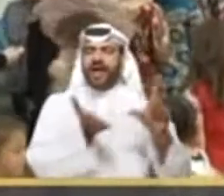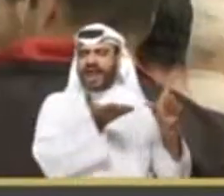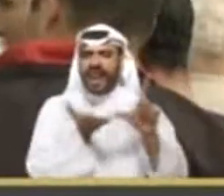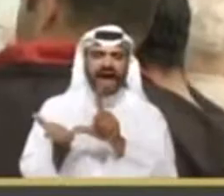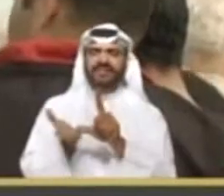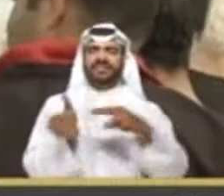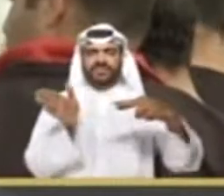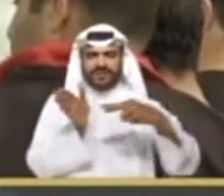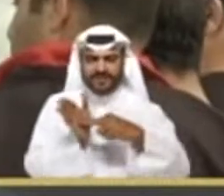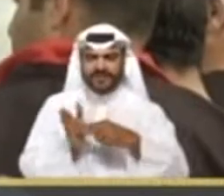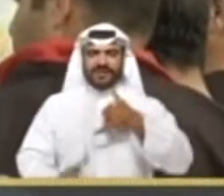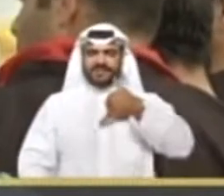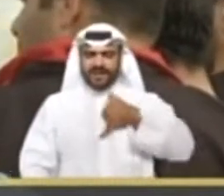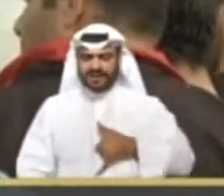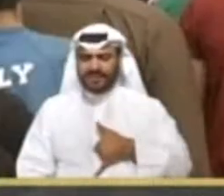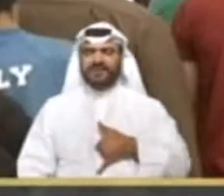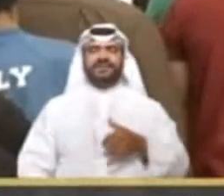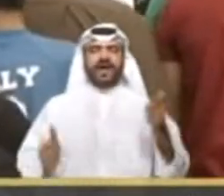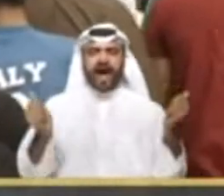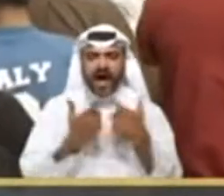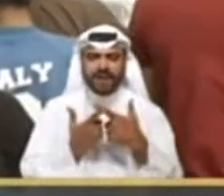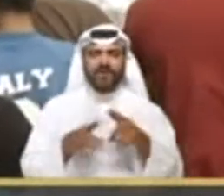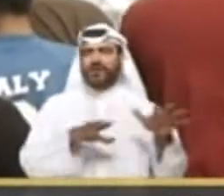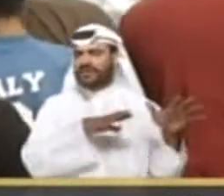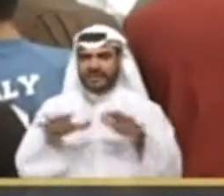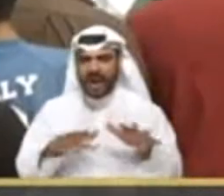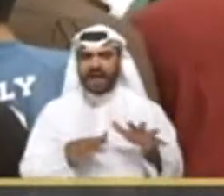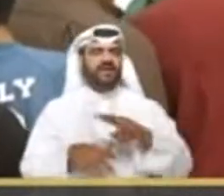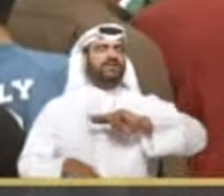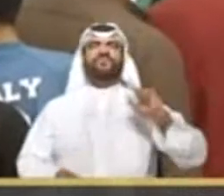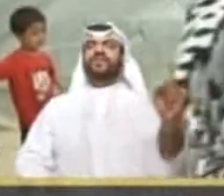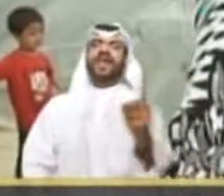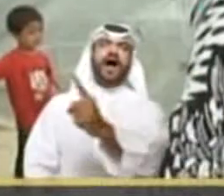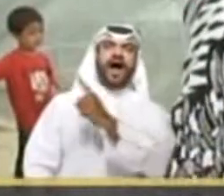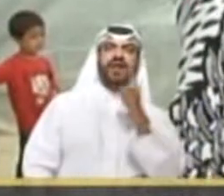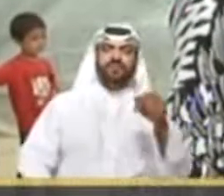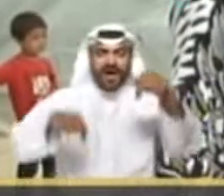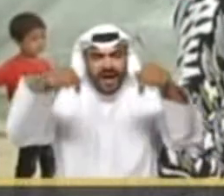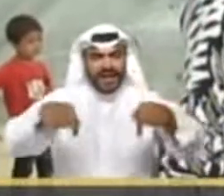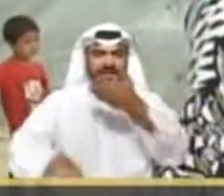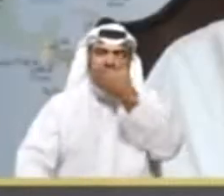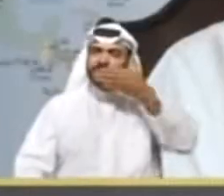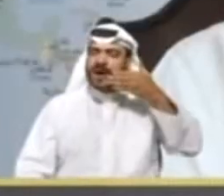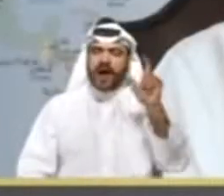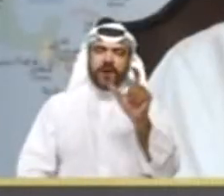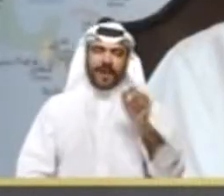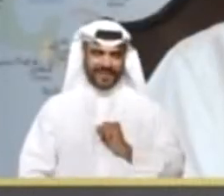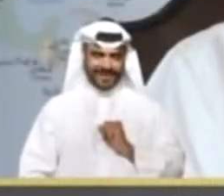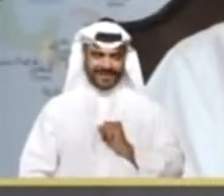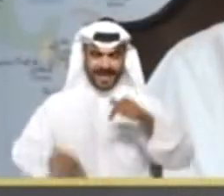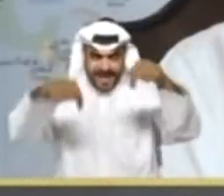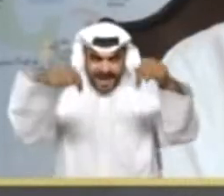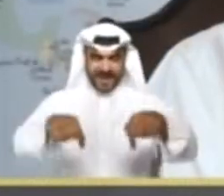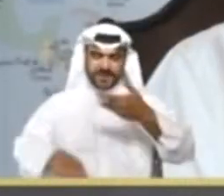المنكوبين والمحتاجين أينما كانوا في شتى بقاع العالم، وخاصة في أيام هذا الشهر الفضيل. بهذا